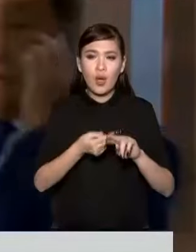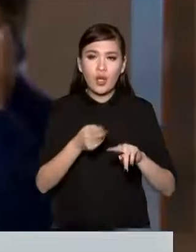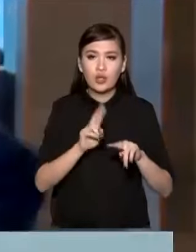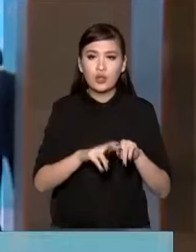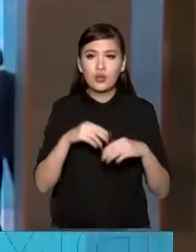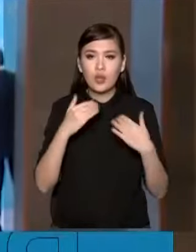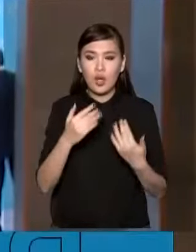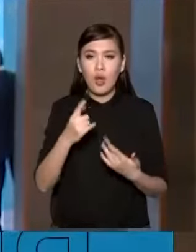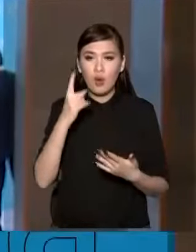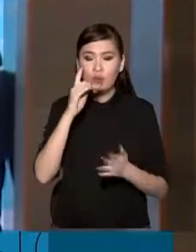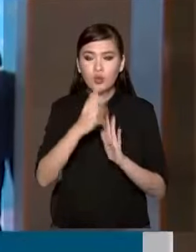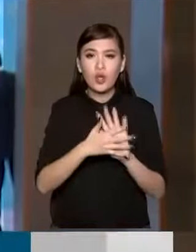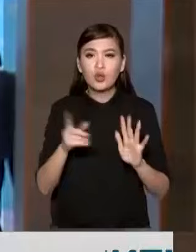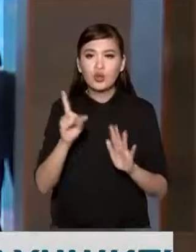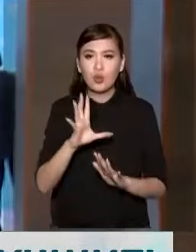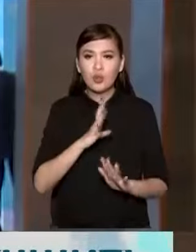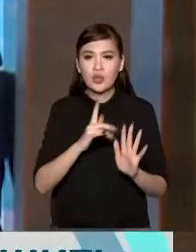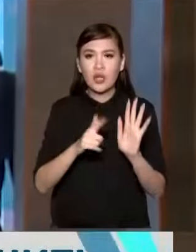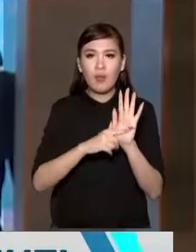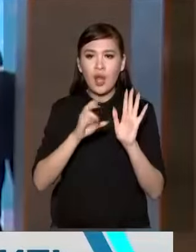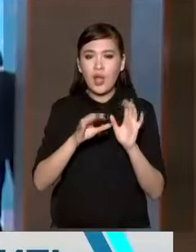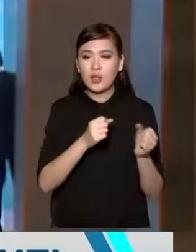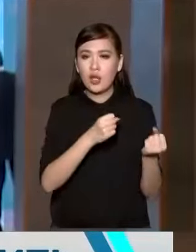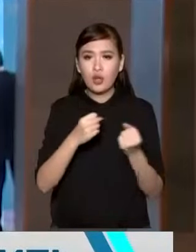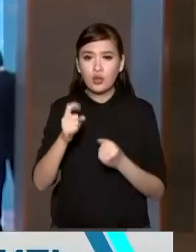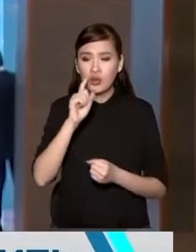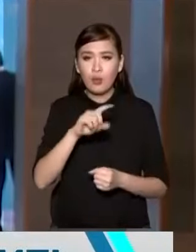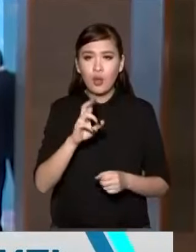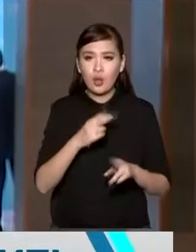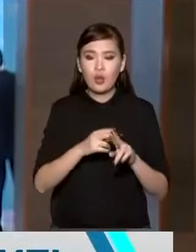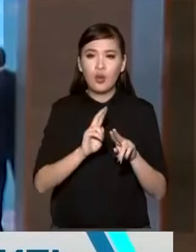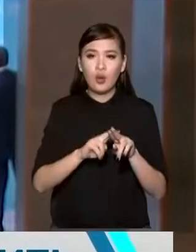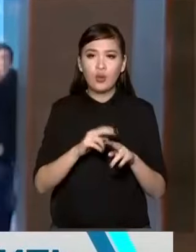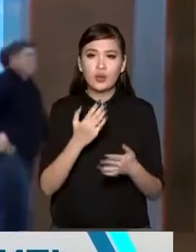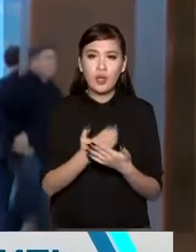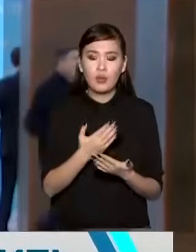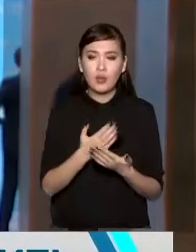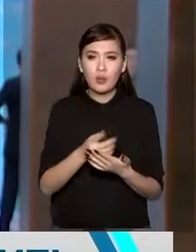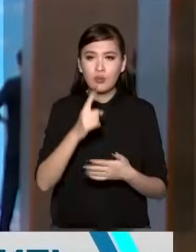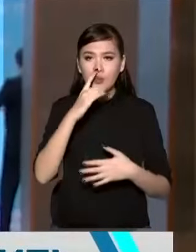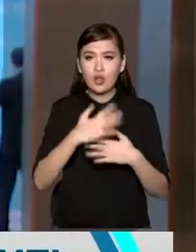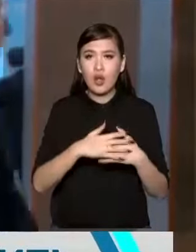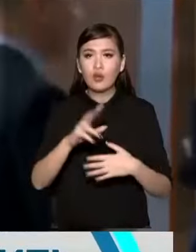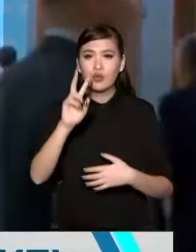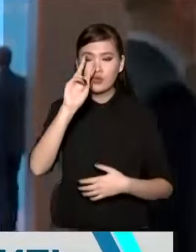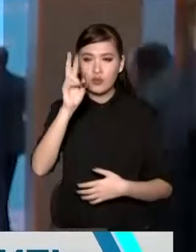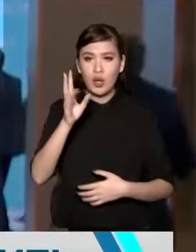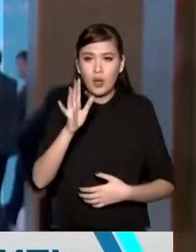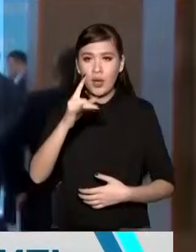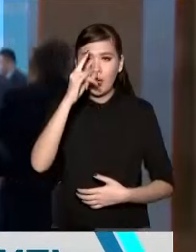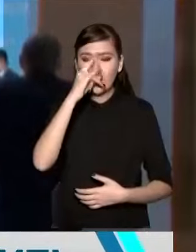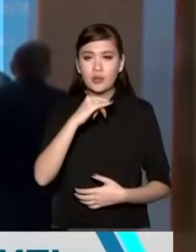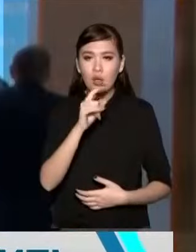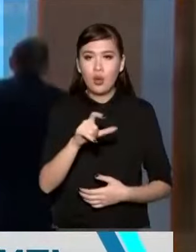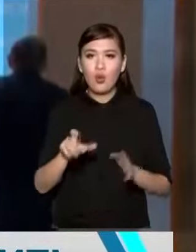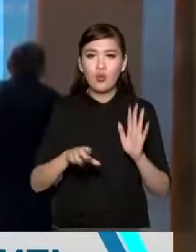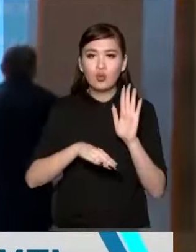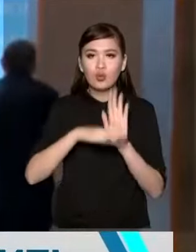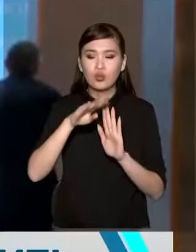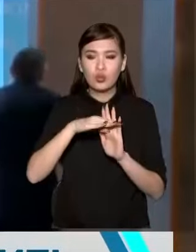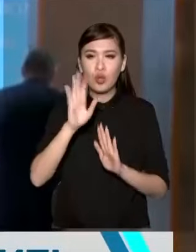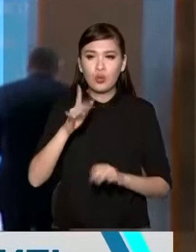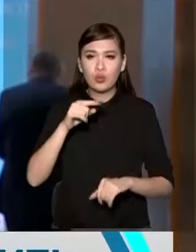говорится, понятно, что мы ее не будем на 7 лет растягивать, но в любом случае, в течение там, ближайших 2 лет, я думаю, казахстанцы почувствуют улучшение